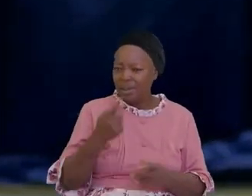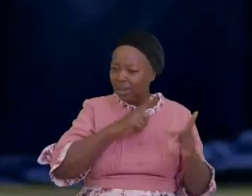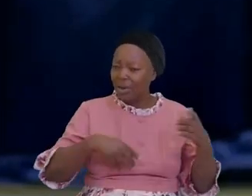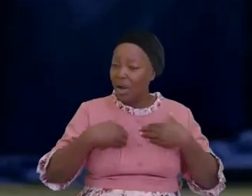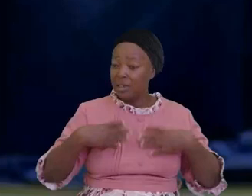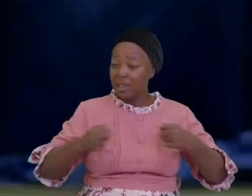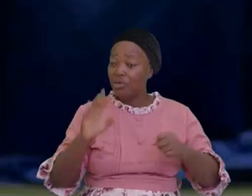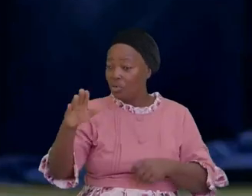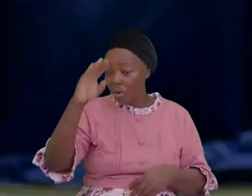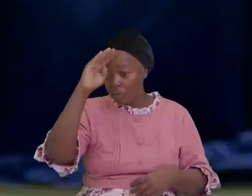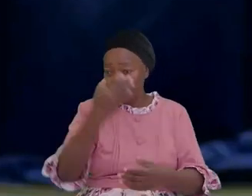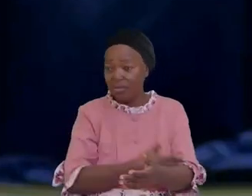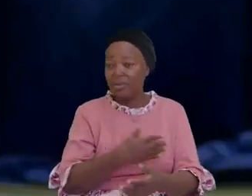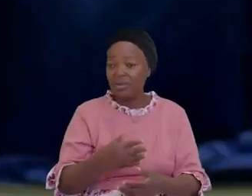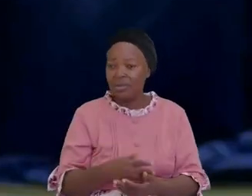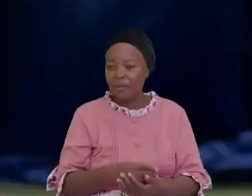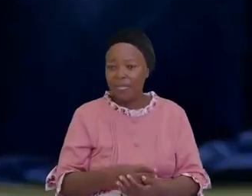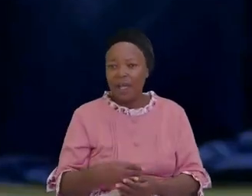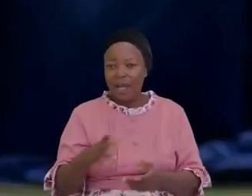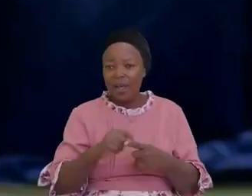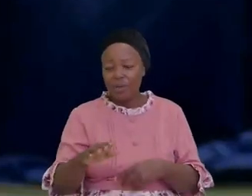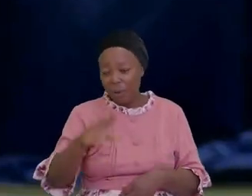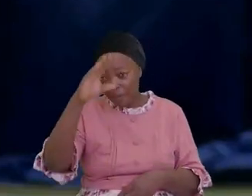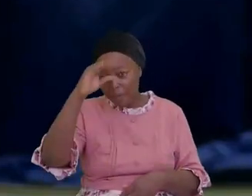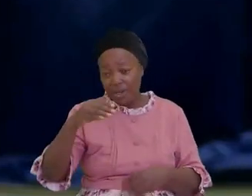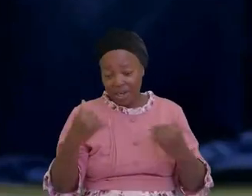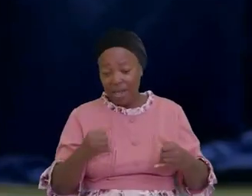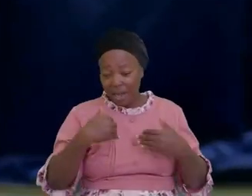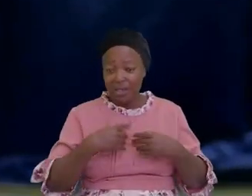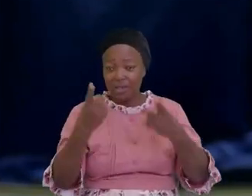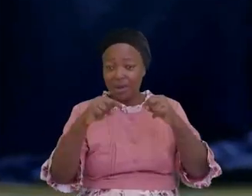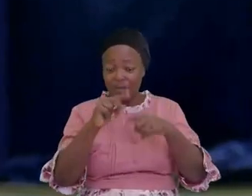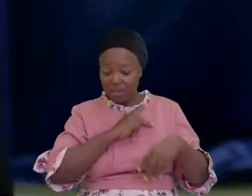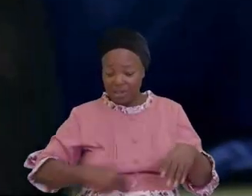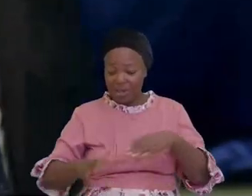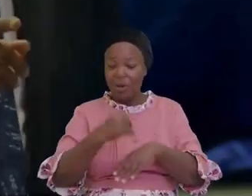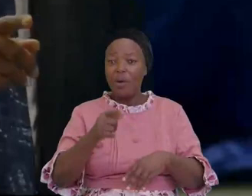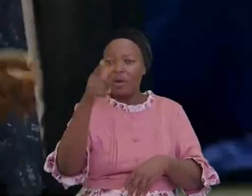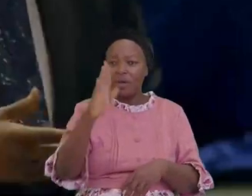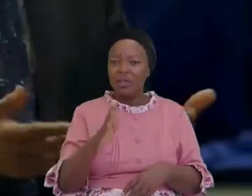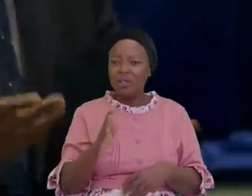Le Seigneur a guéri ton garçon. Et ton garçon est venu dans le royaume de Dieu.